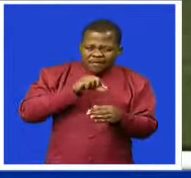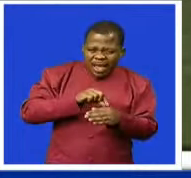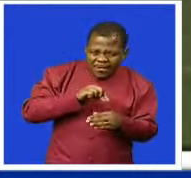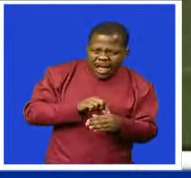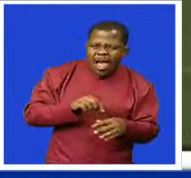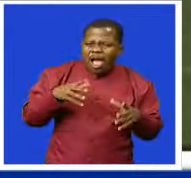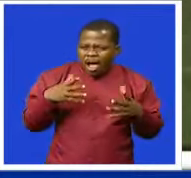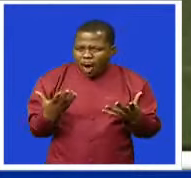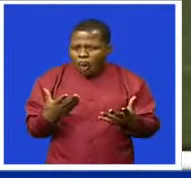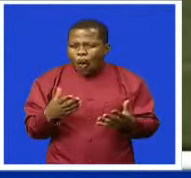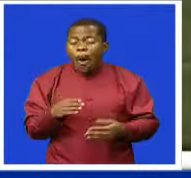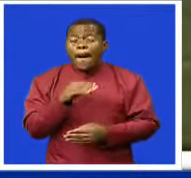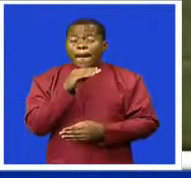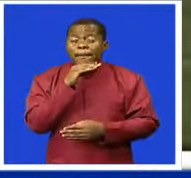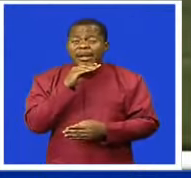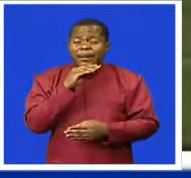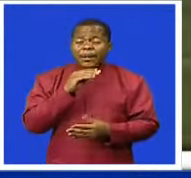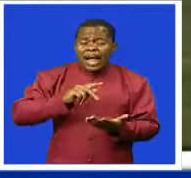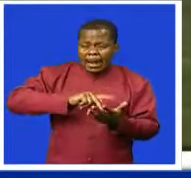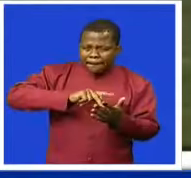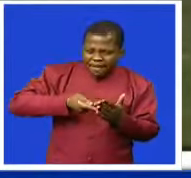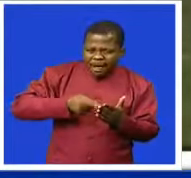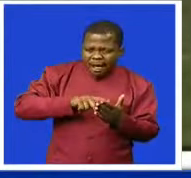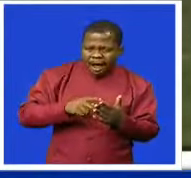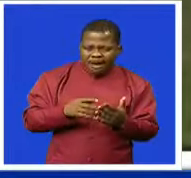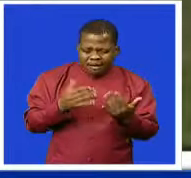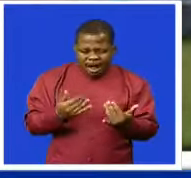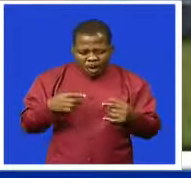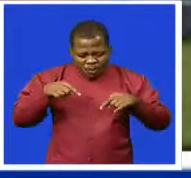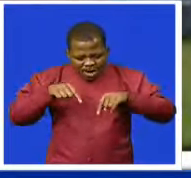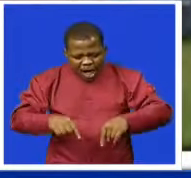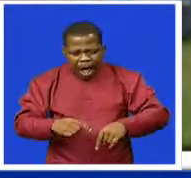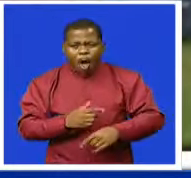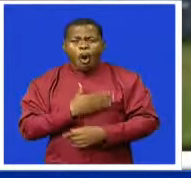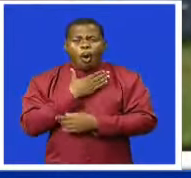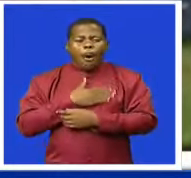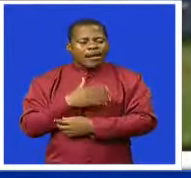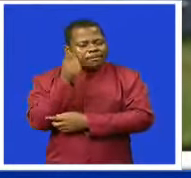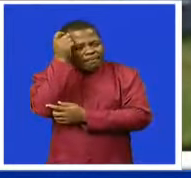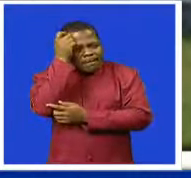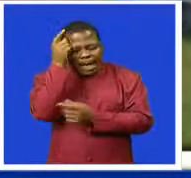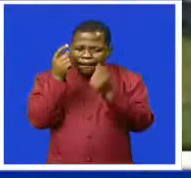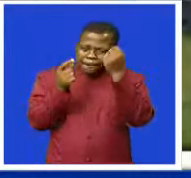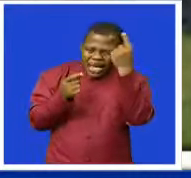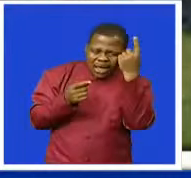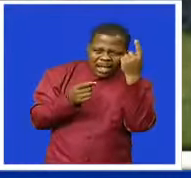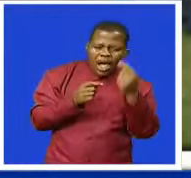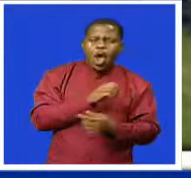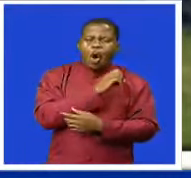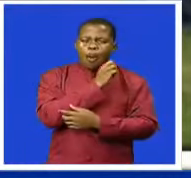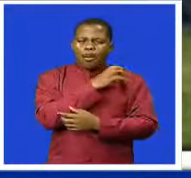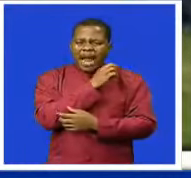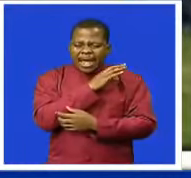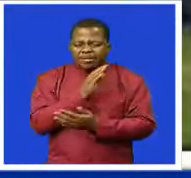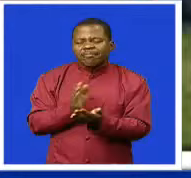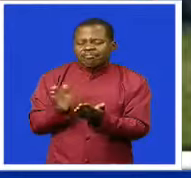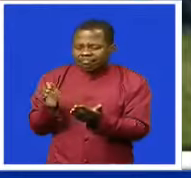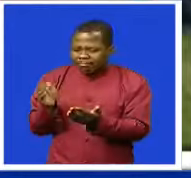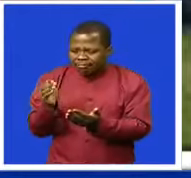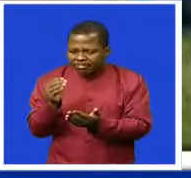nje sila sitothatha imivo yabo sitothatha tikhalo tabo sitothatha futhi naloko lokuhle